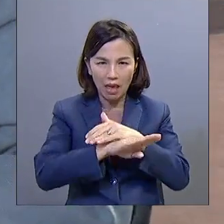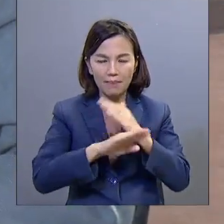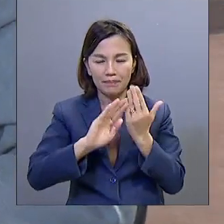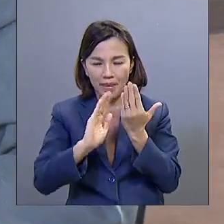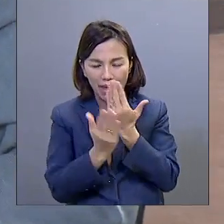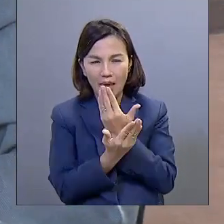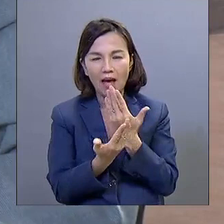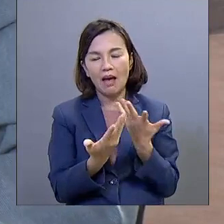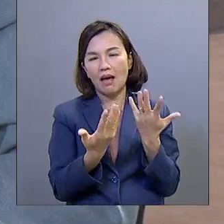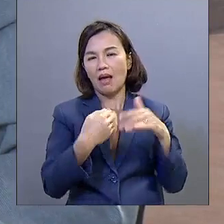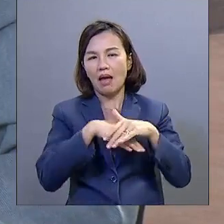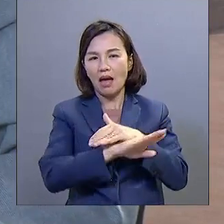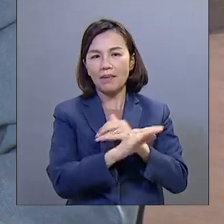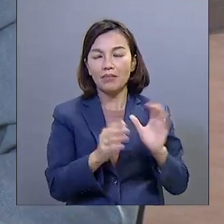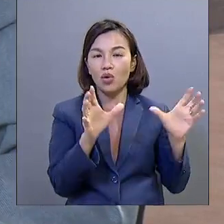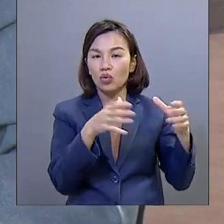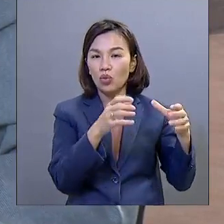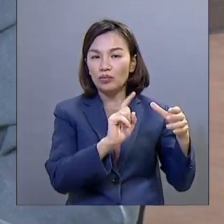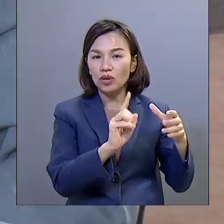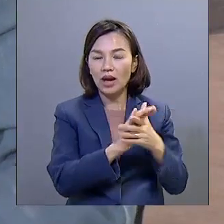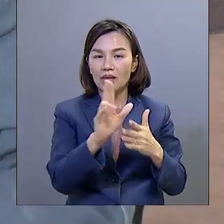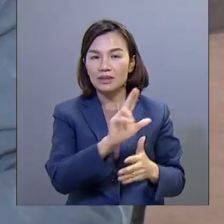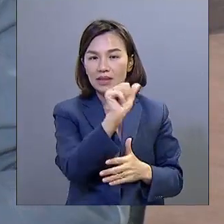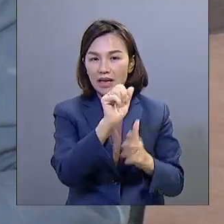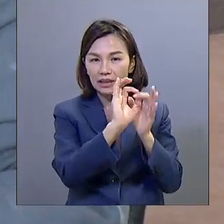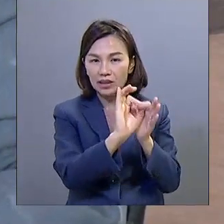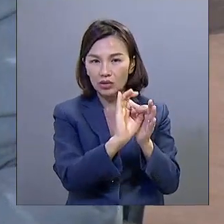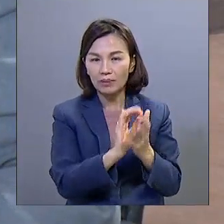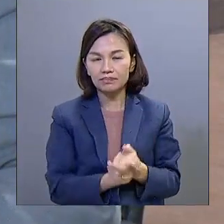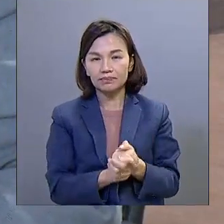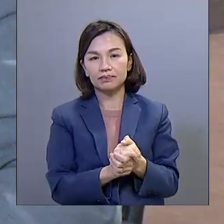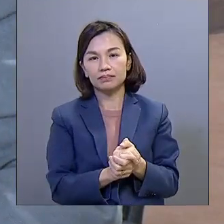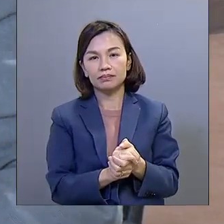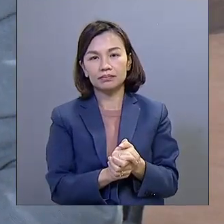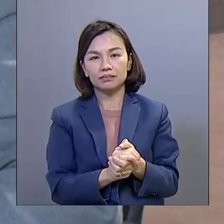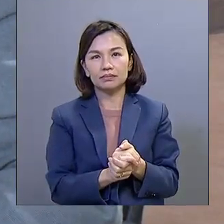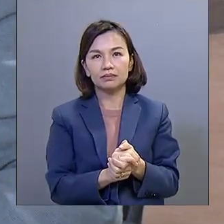สนิยมที่ไปใช้เรื่องของ